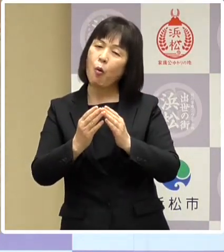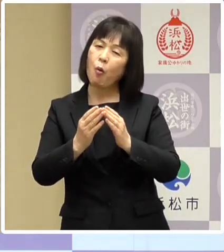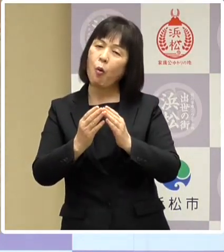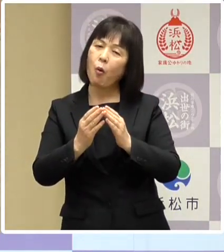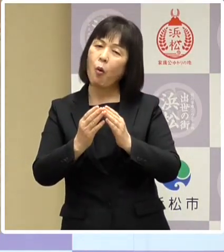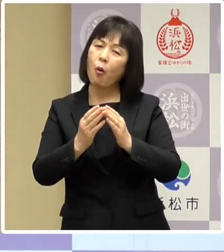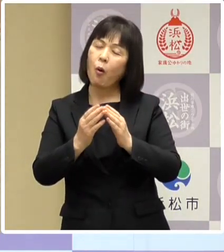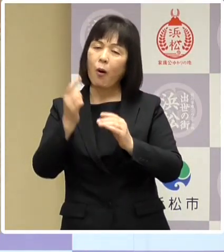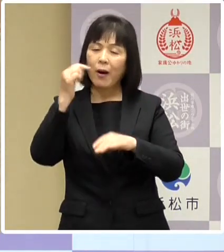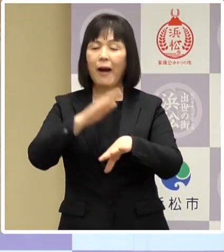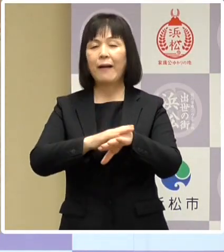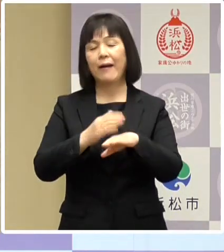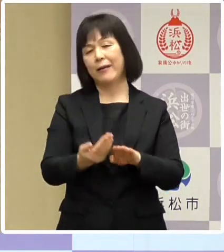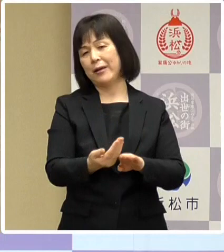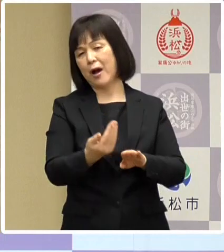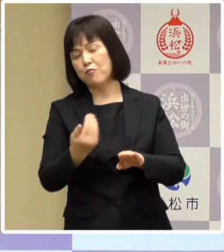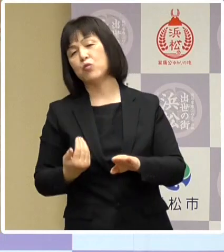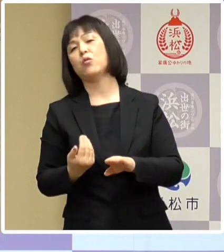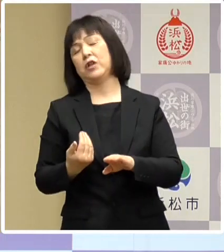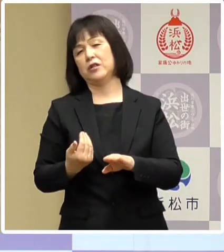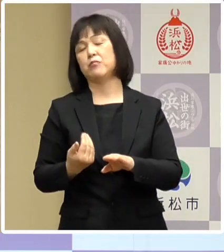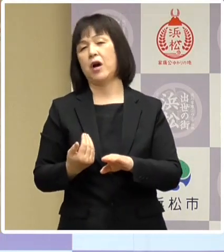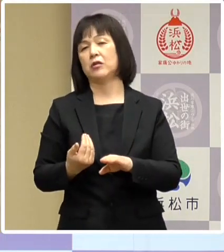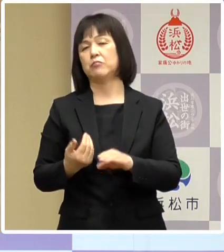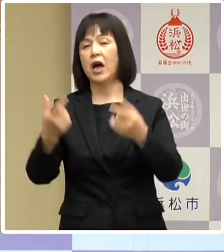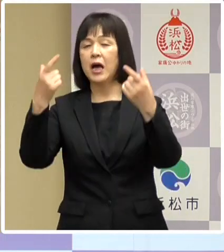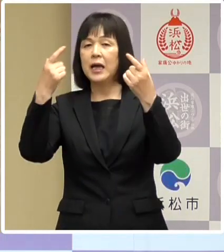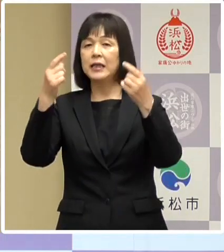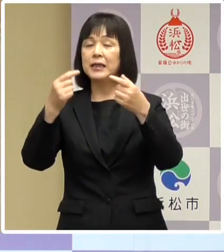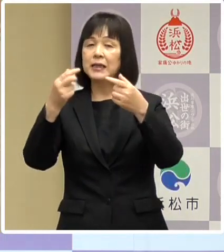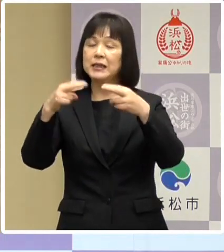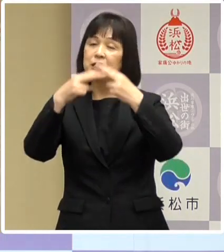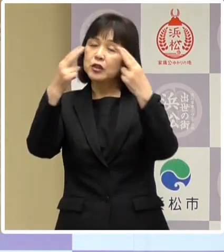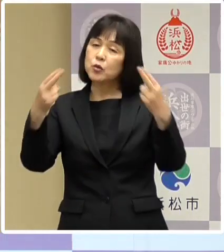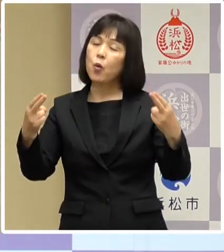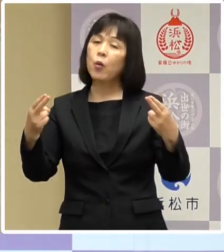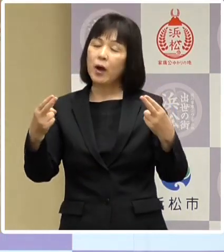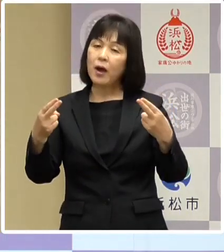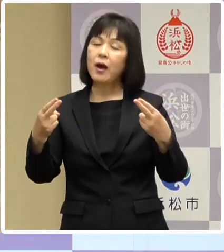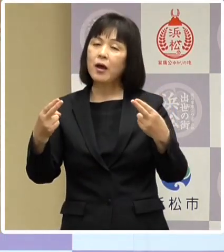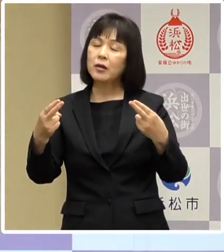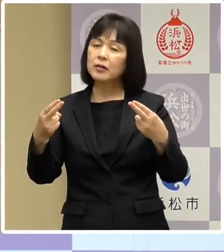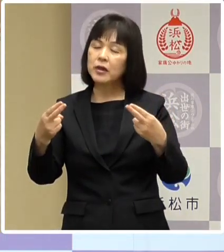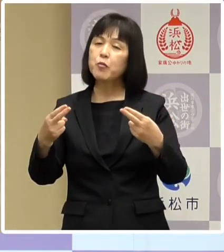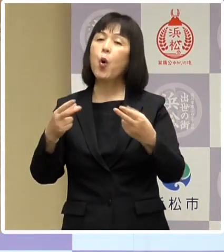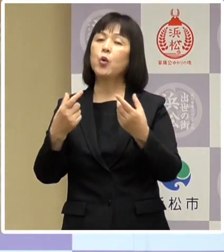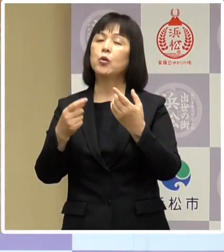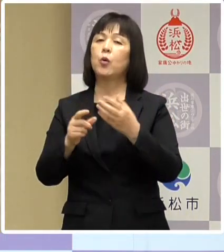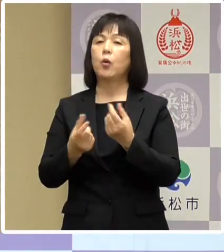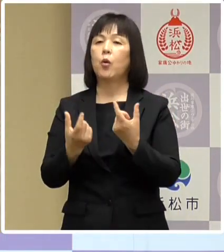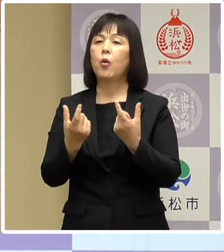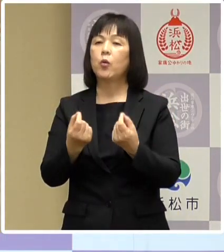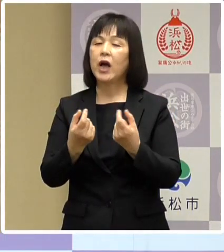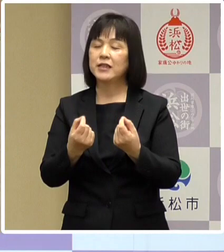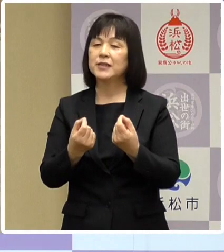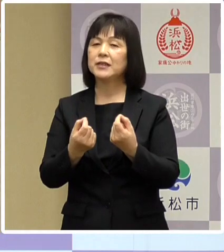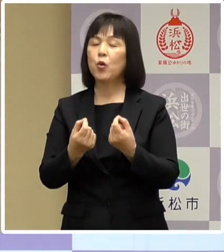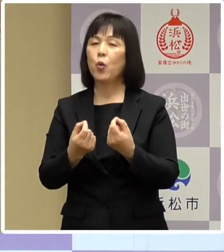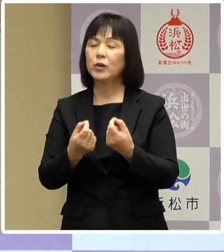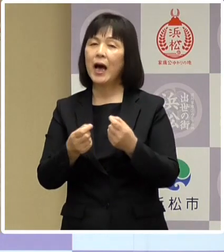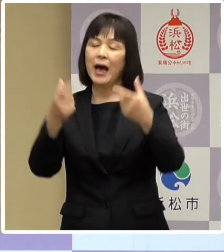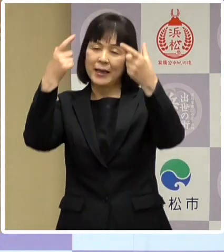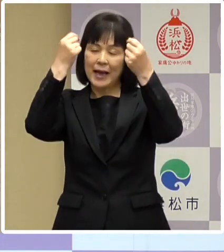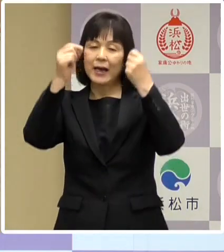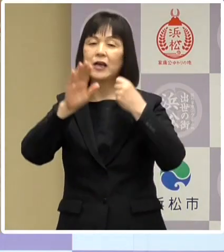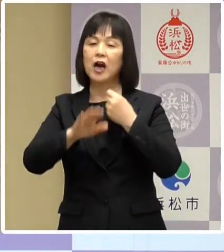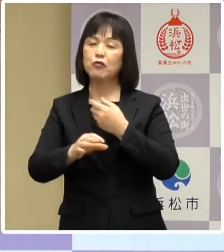かということで、実は静岡の周りにもそういう大学がありますよということで、一つの例として、お話を申し上げただけでございま